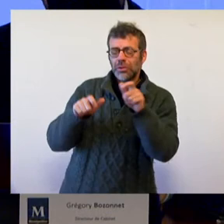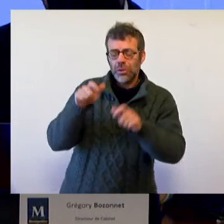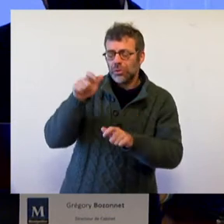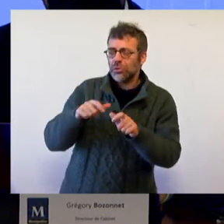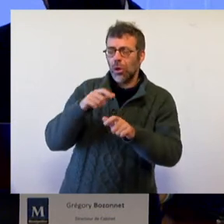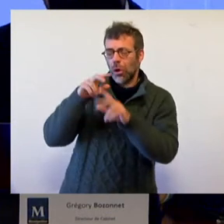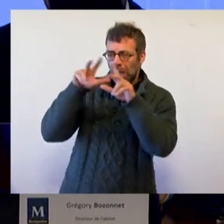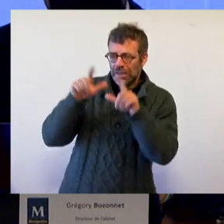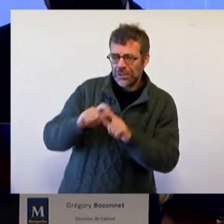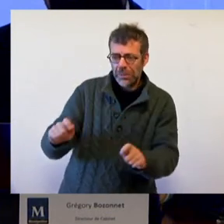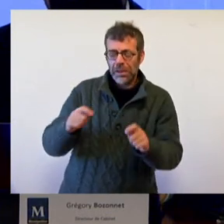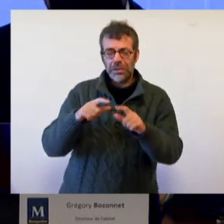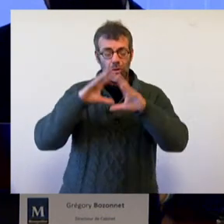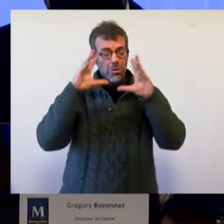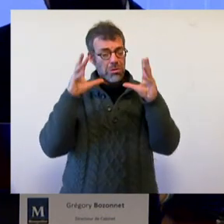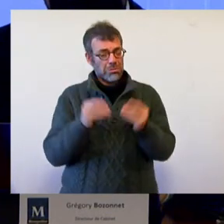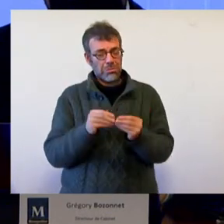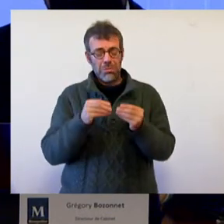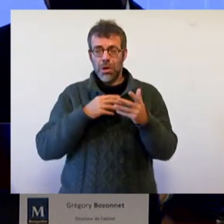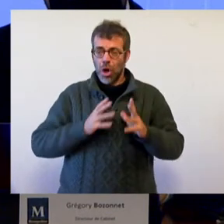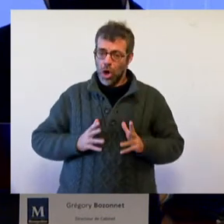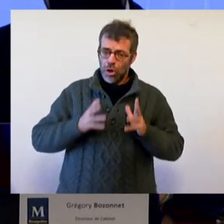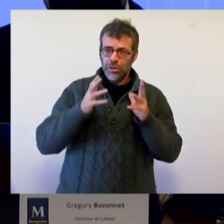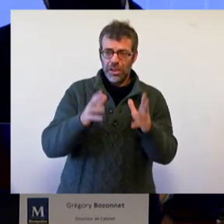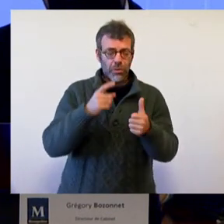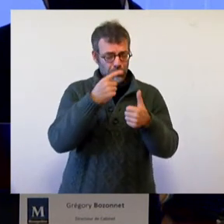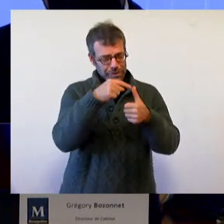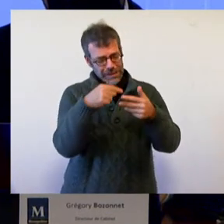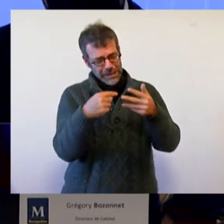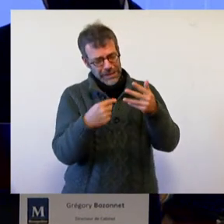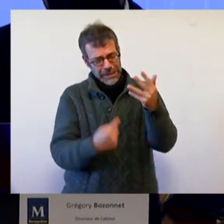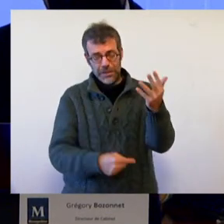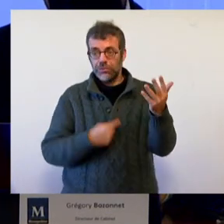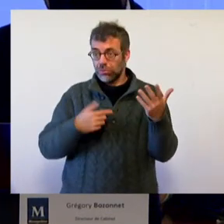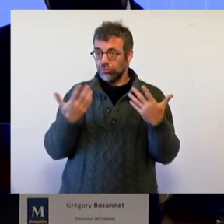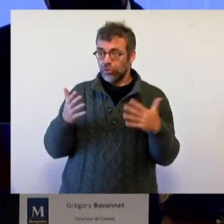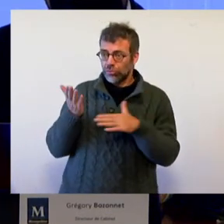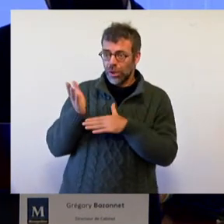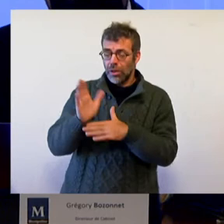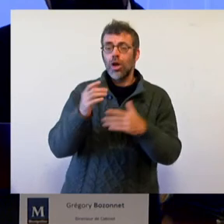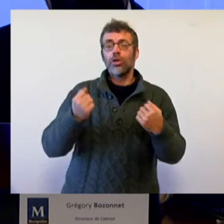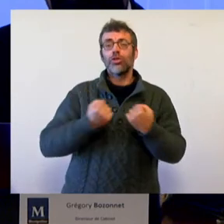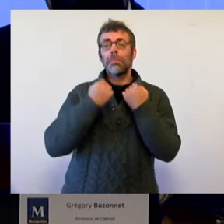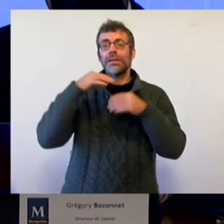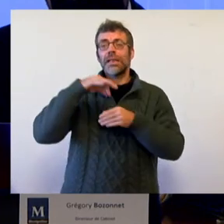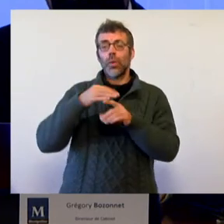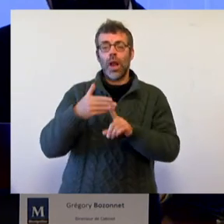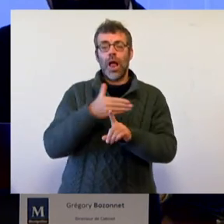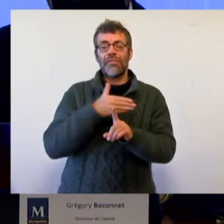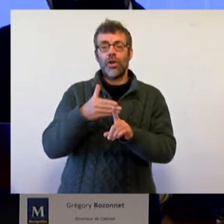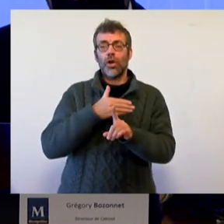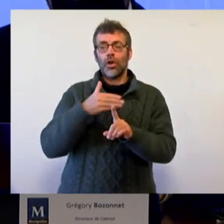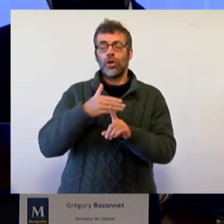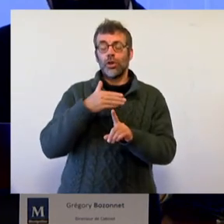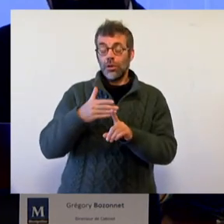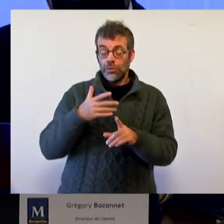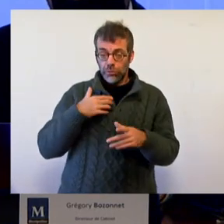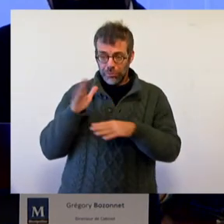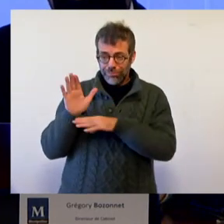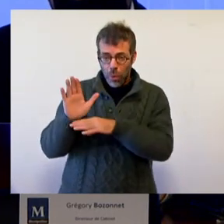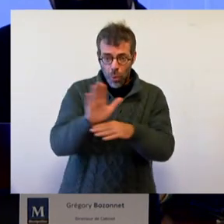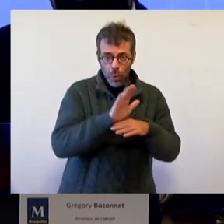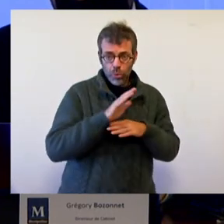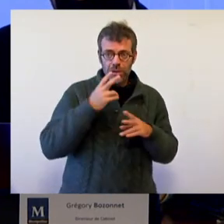sont la traduction des engagements qui ont été portés devant les Montpelliérains et les Montpelliéraines pendant la campagne électorale, lors des élections municipales. C'est